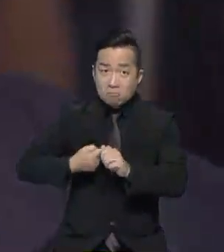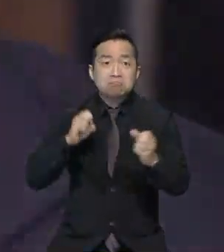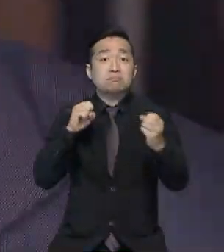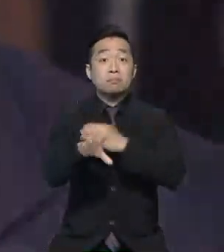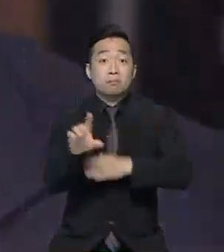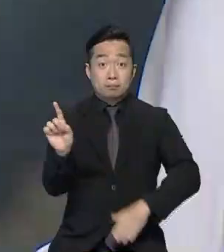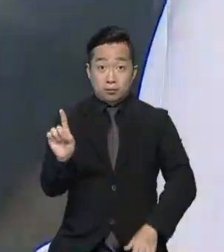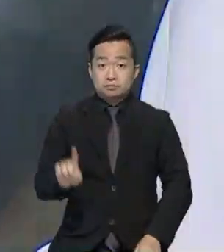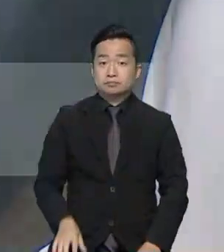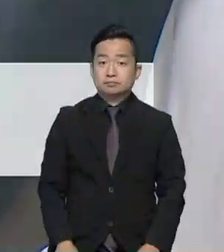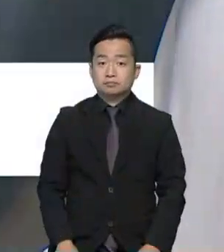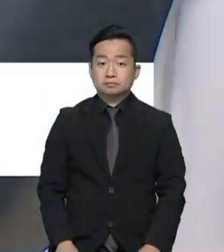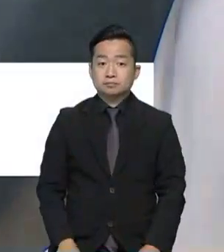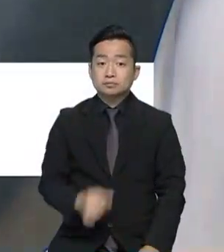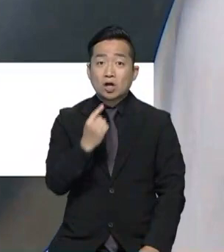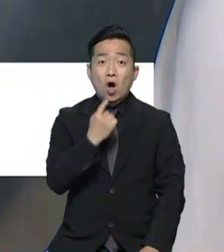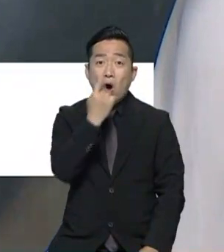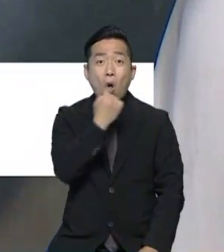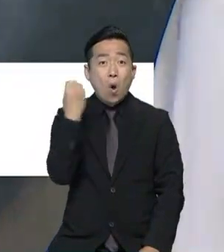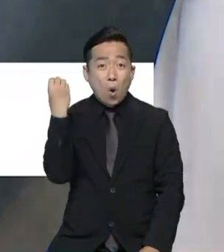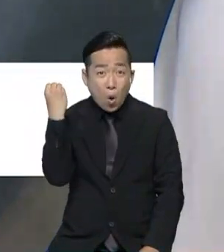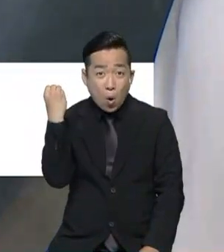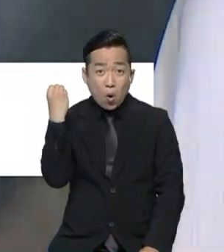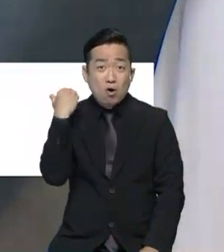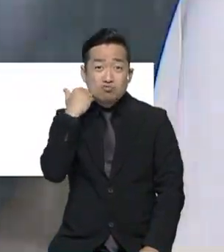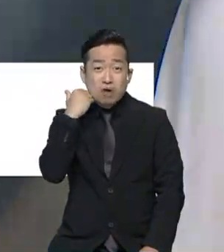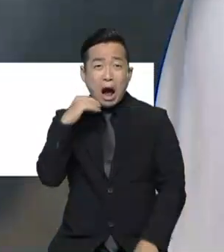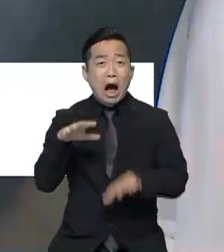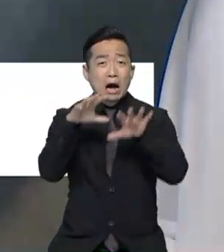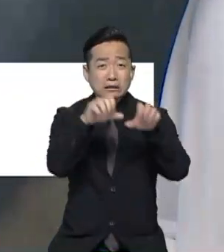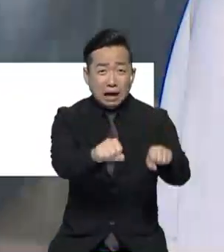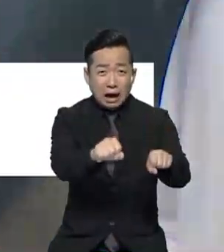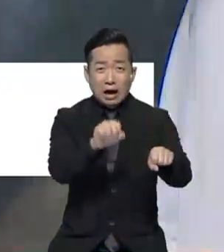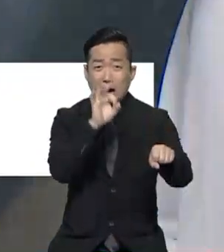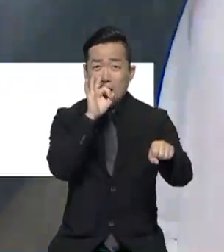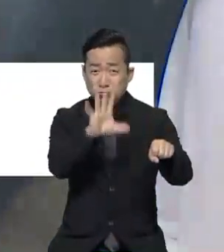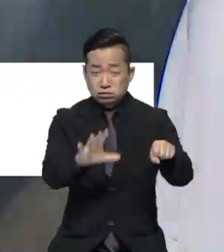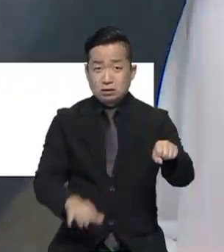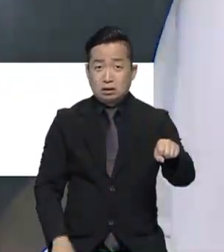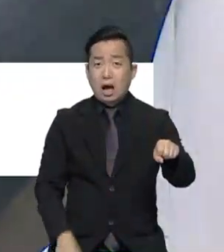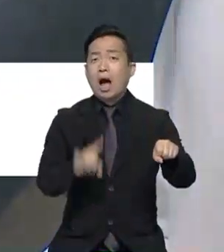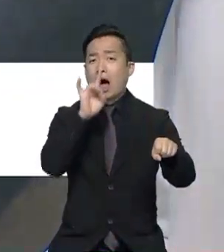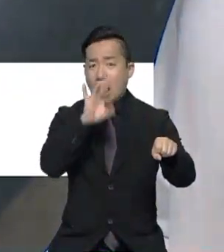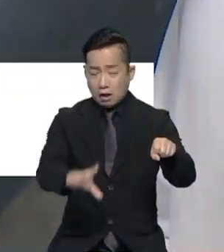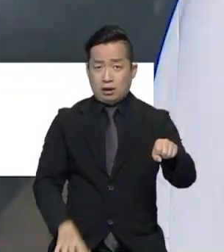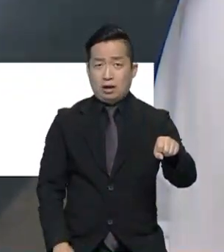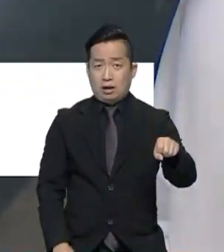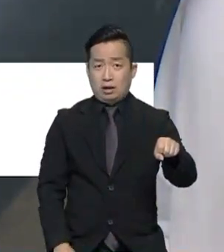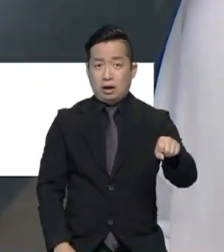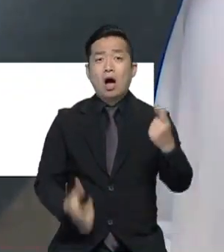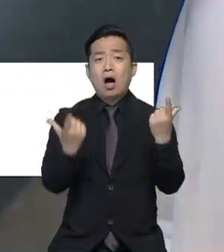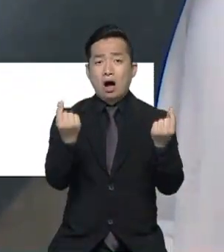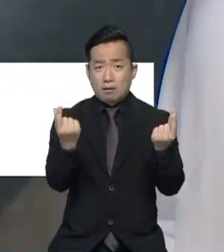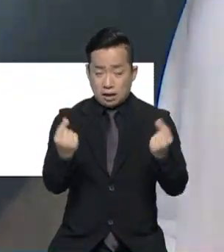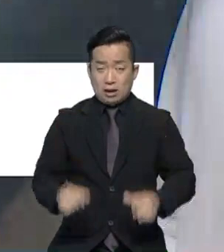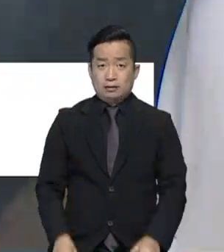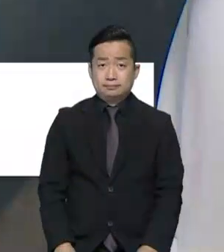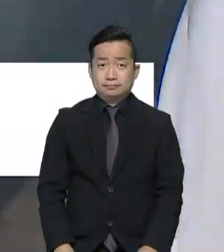반박했습니다. 언론은 장악될 수도 없고 또 장악해서도 안 된다. 다만